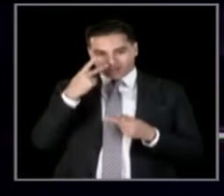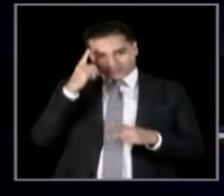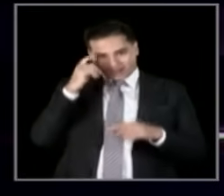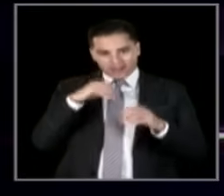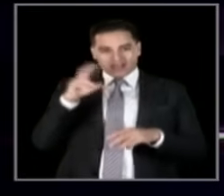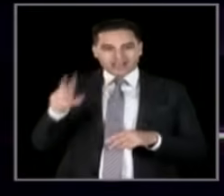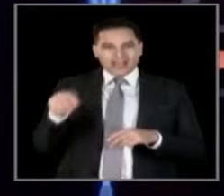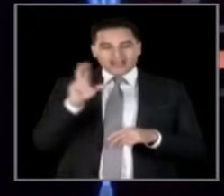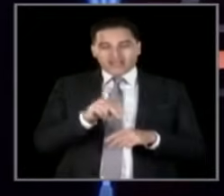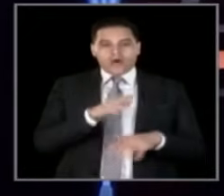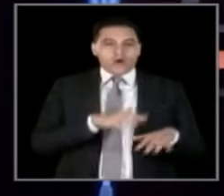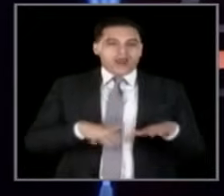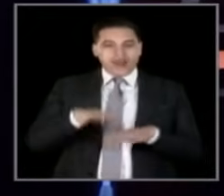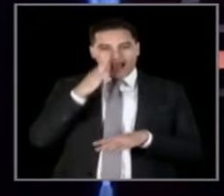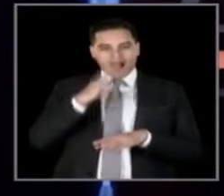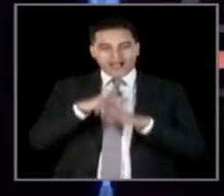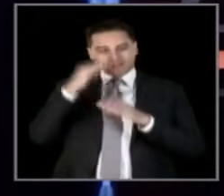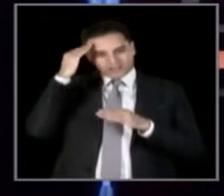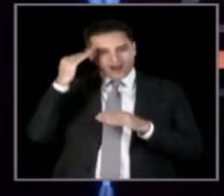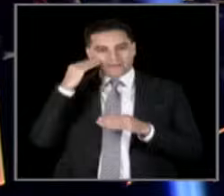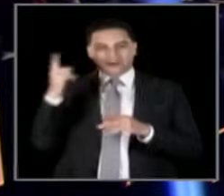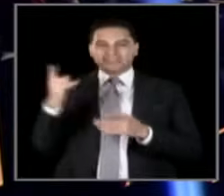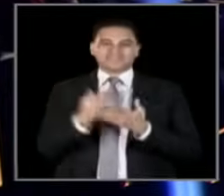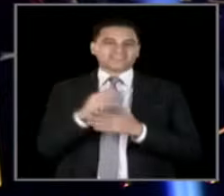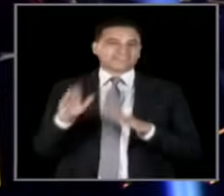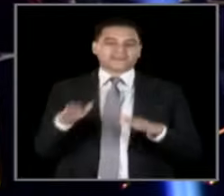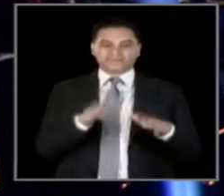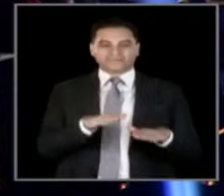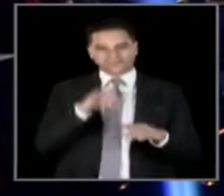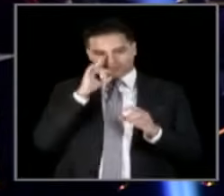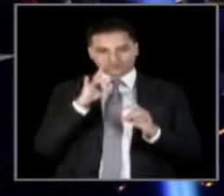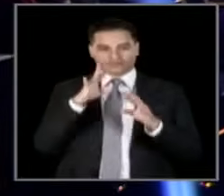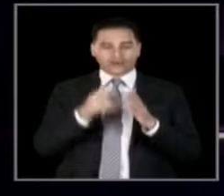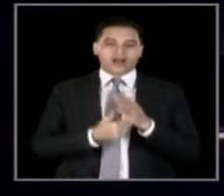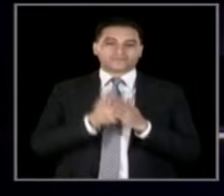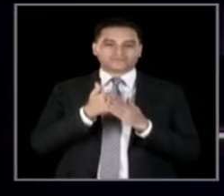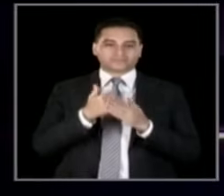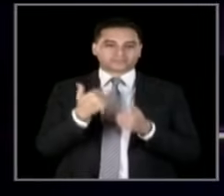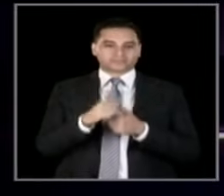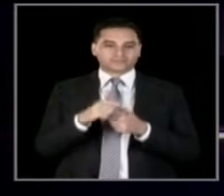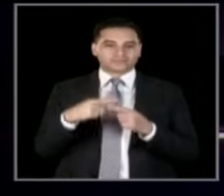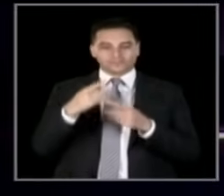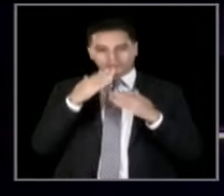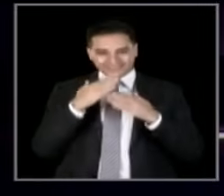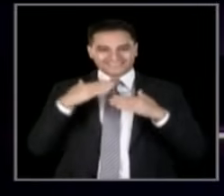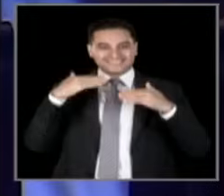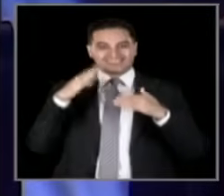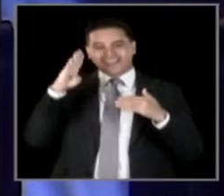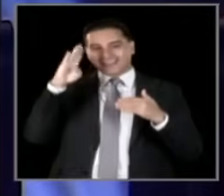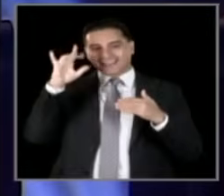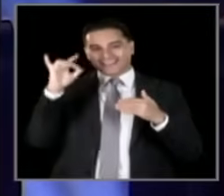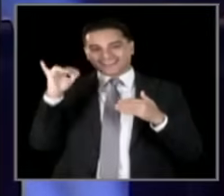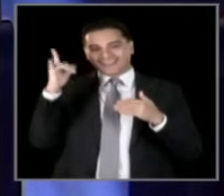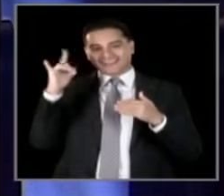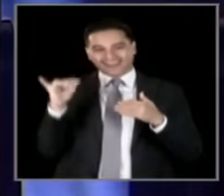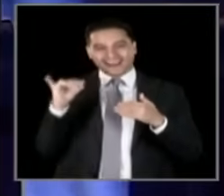زيه زي راهبات الارمن بالظبط. ان شاء الله بقى الماتش يبقى احسن. فين ابتسامه كرولوس؟ موجودة. ايوه